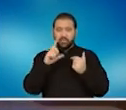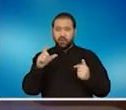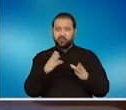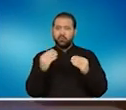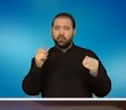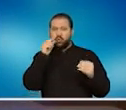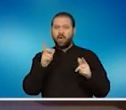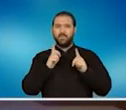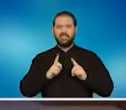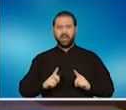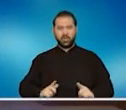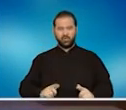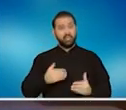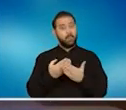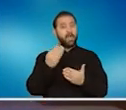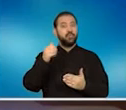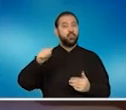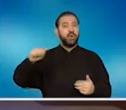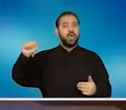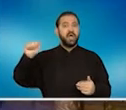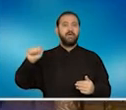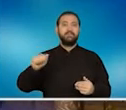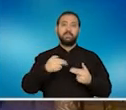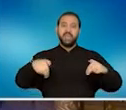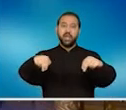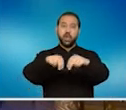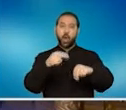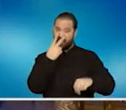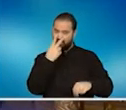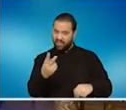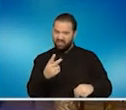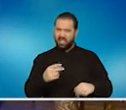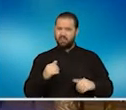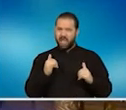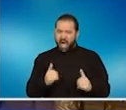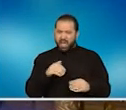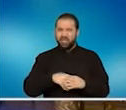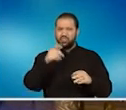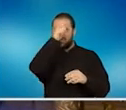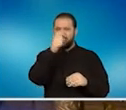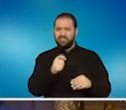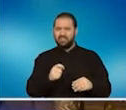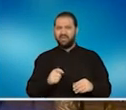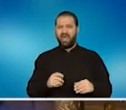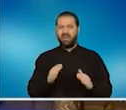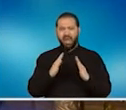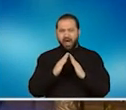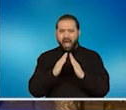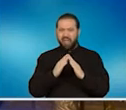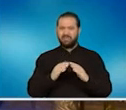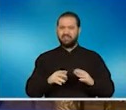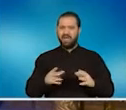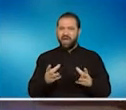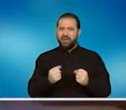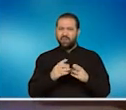s-au liniștit, pentru că noi vedem câte tulburări avem aici, unde suntem la noi,